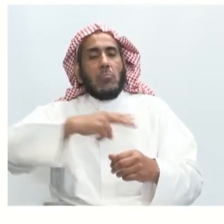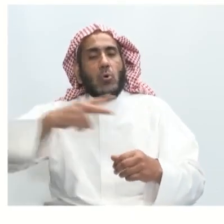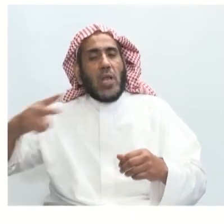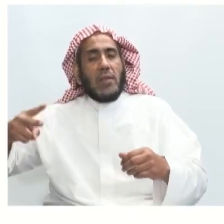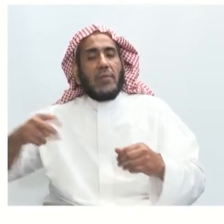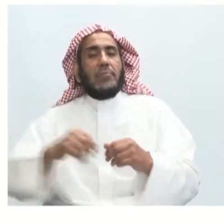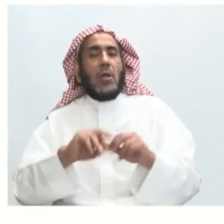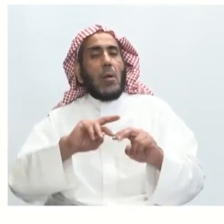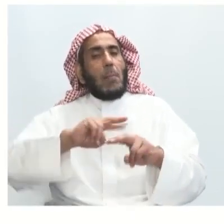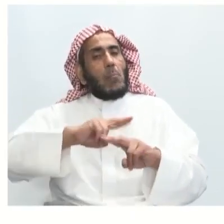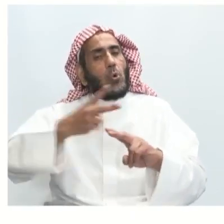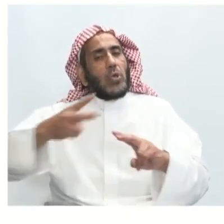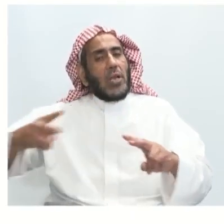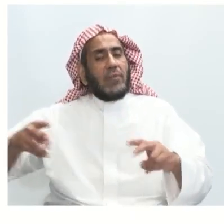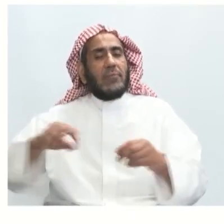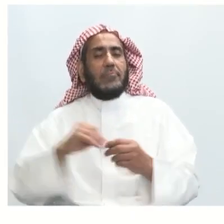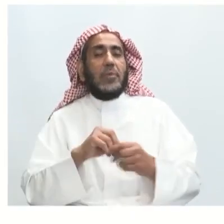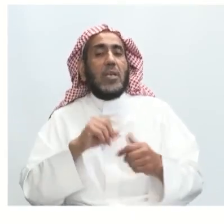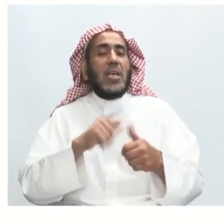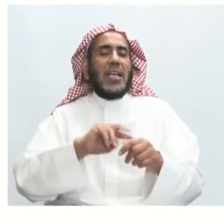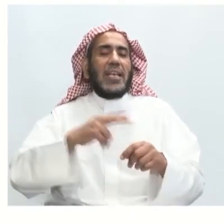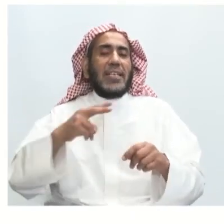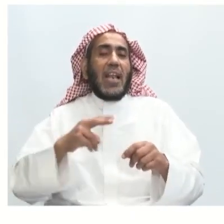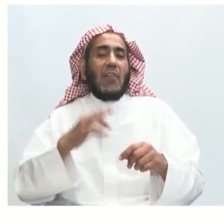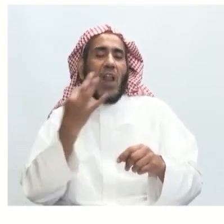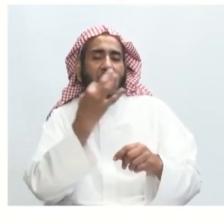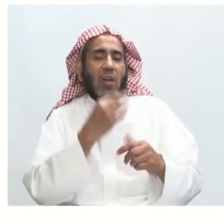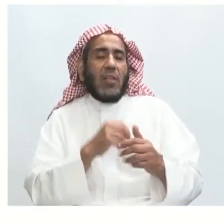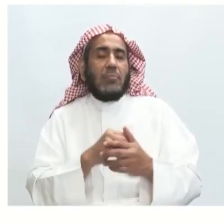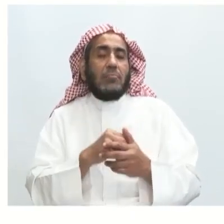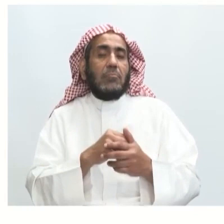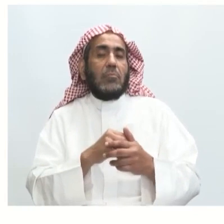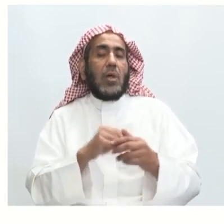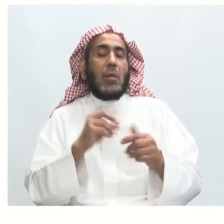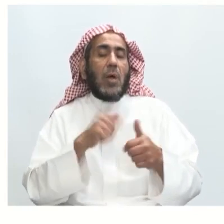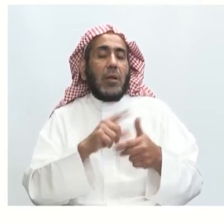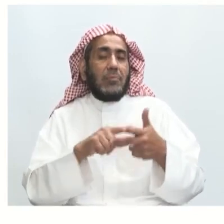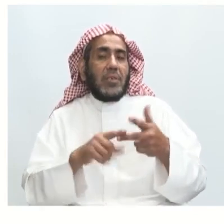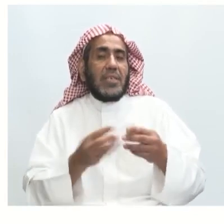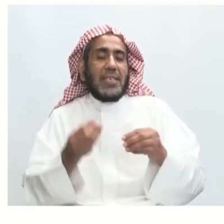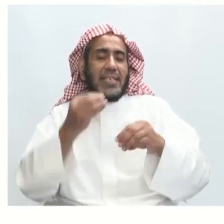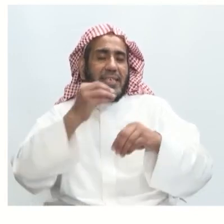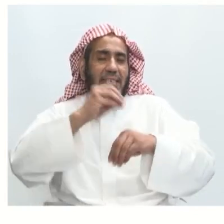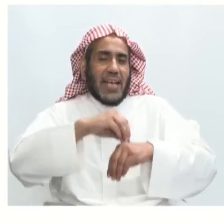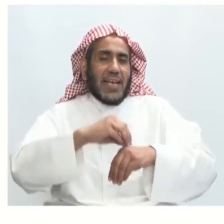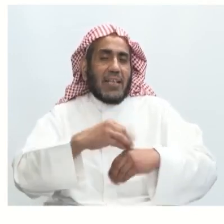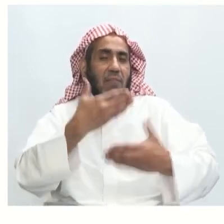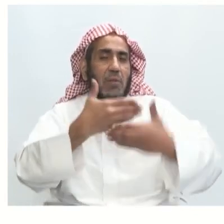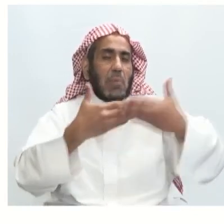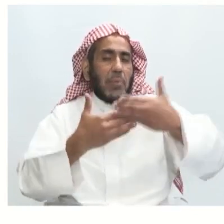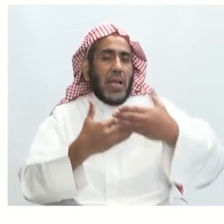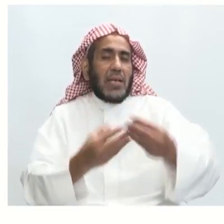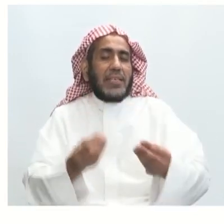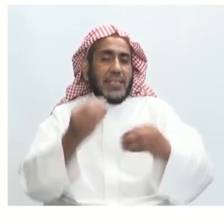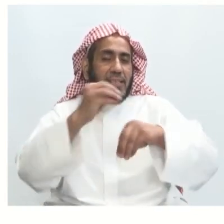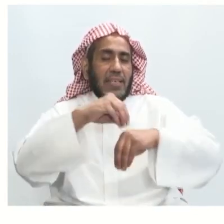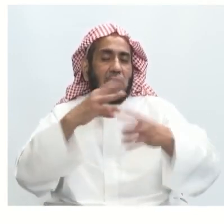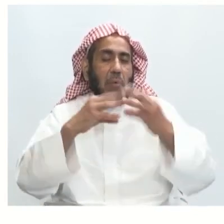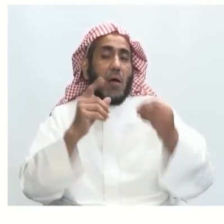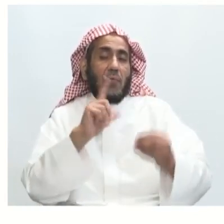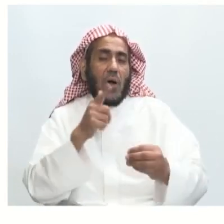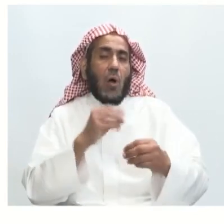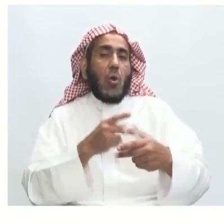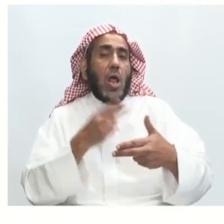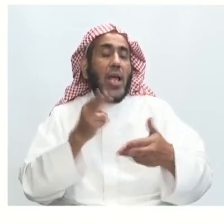مختلفه بل المعاني مختلفه لاختلاف الالفاظ يعني معنى انه زياده في المبنى كما يقولون زياده في المعنى